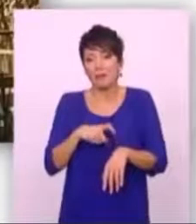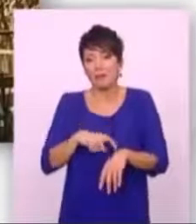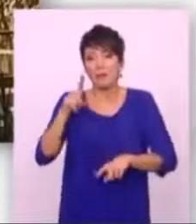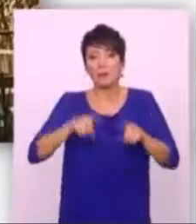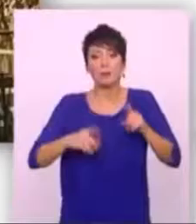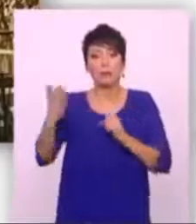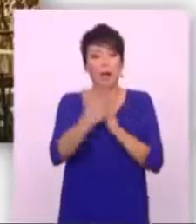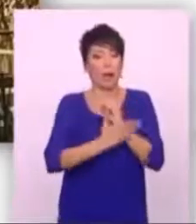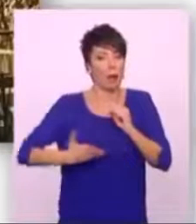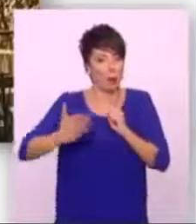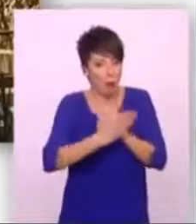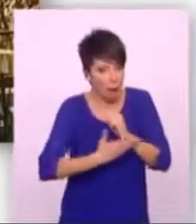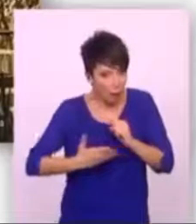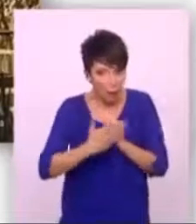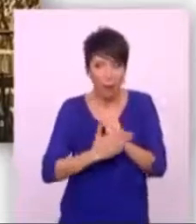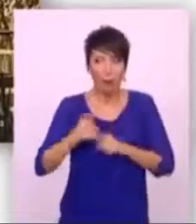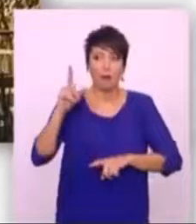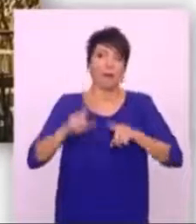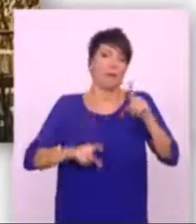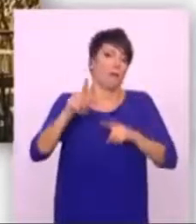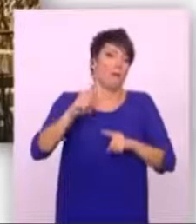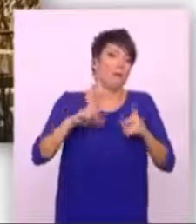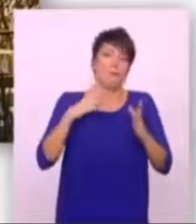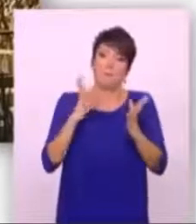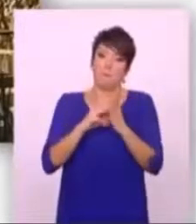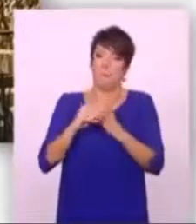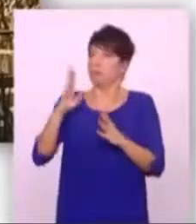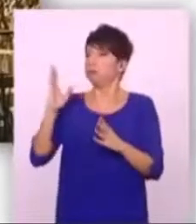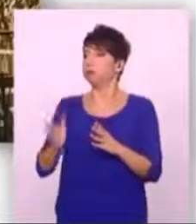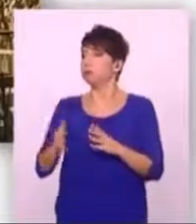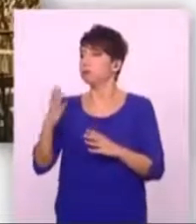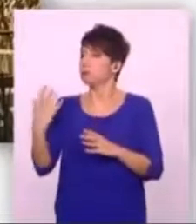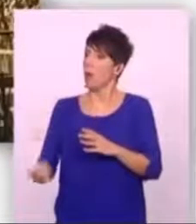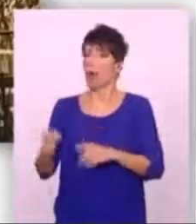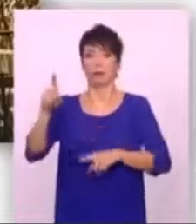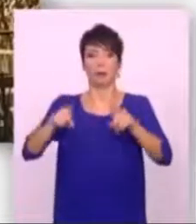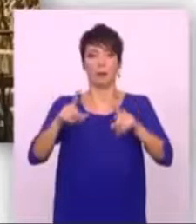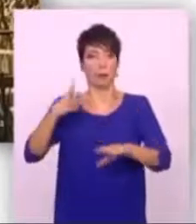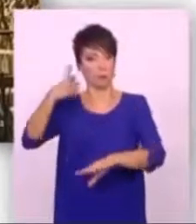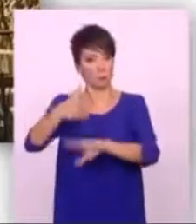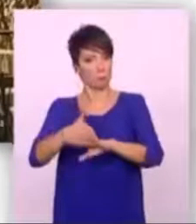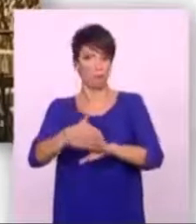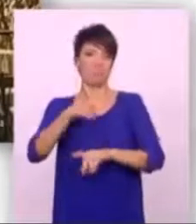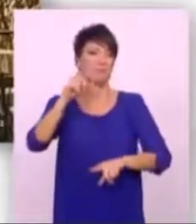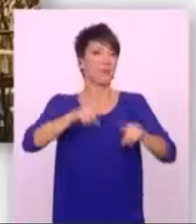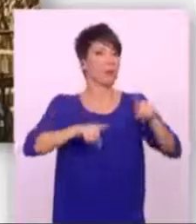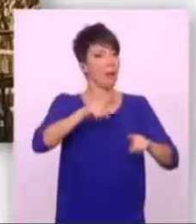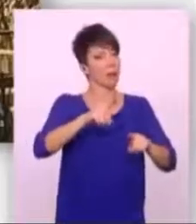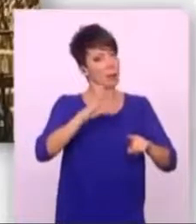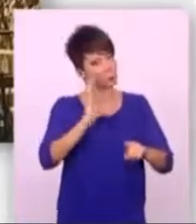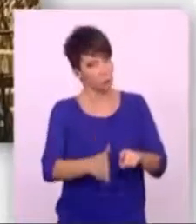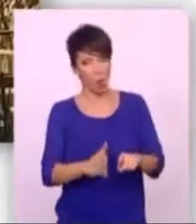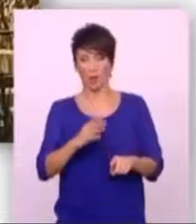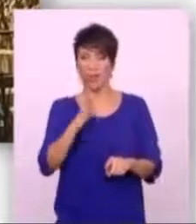να ζουν αξιοπρεπώς από ένα σημείο και μετά? Κύριε Στρέτερ, προσωπική μου άποψη είναι ότι πρέπει να υπάρξει πολύ